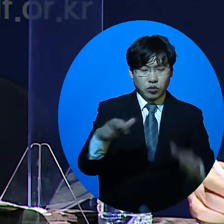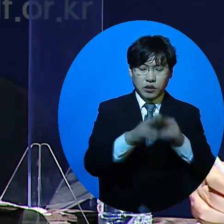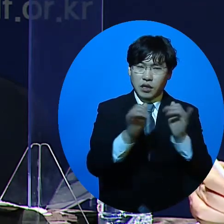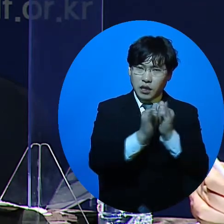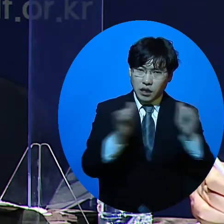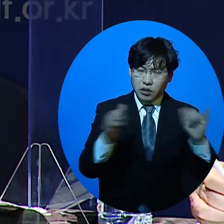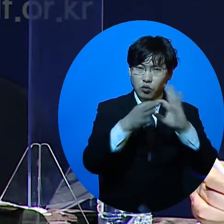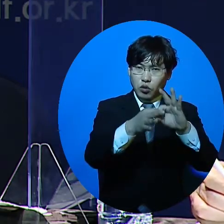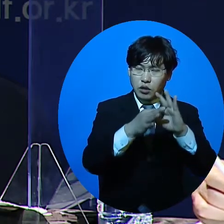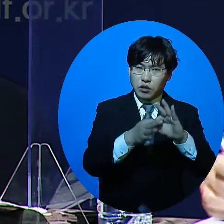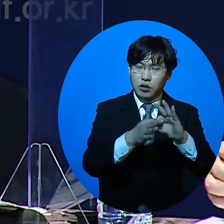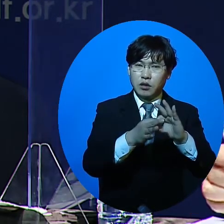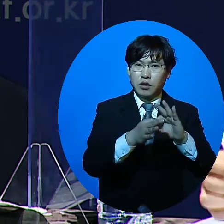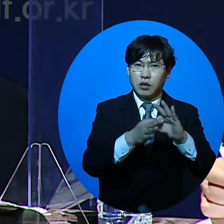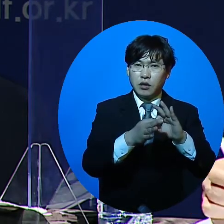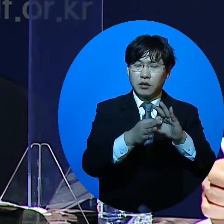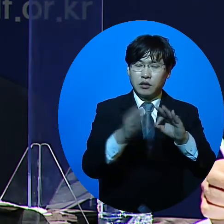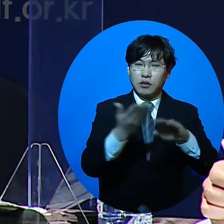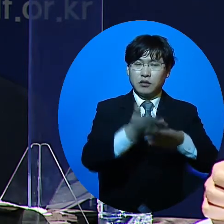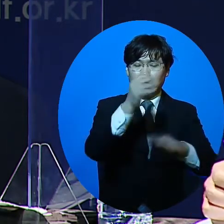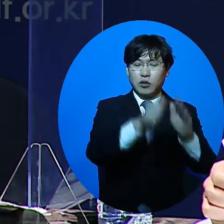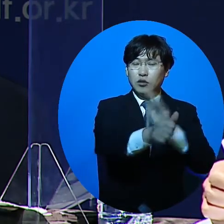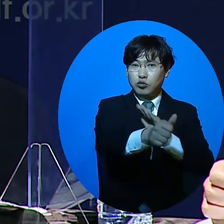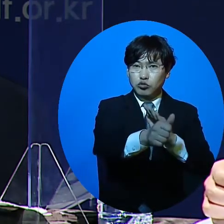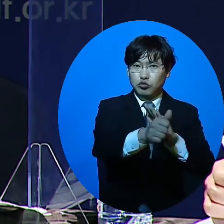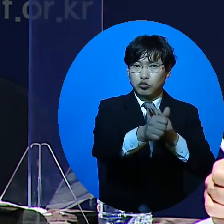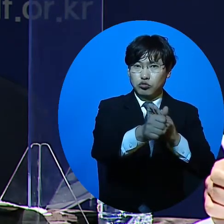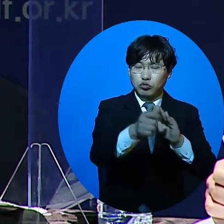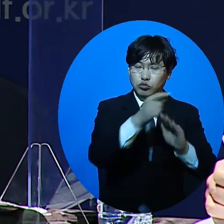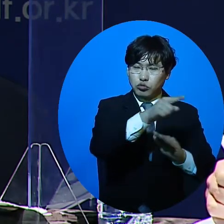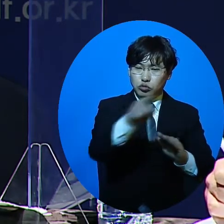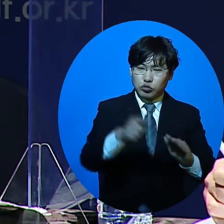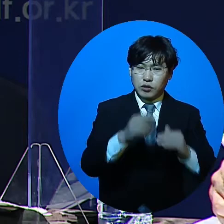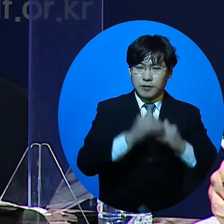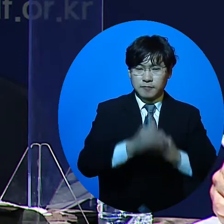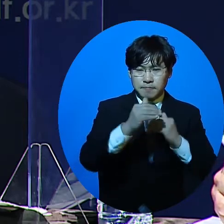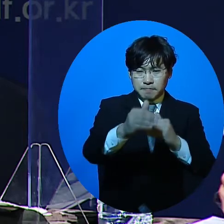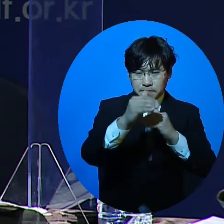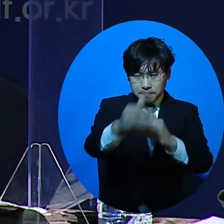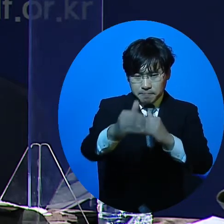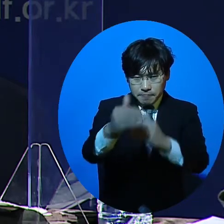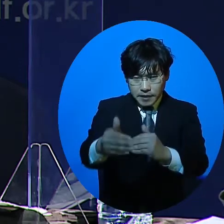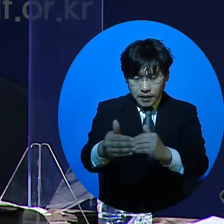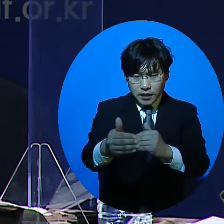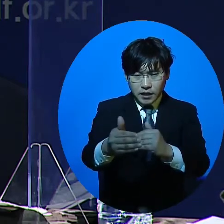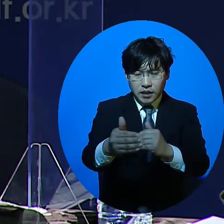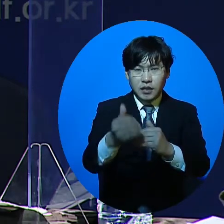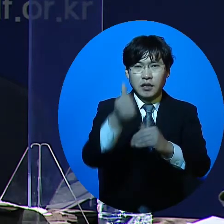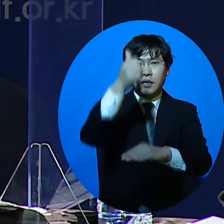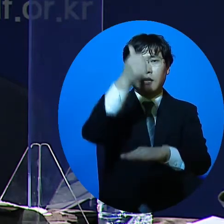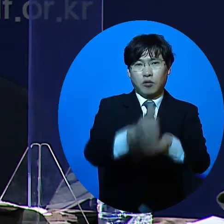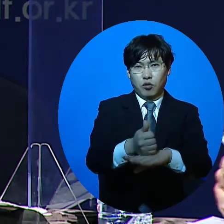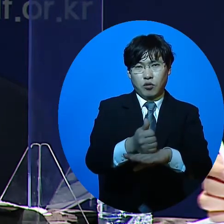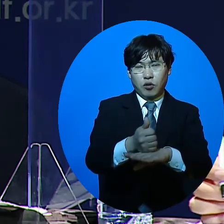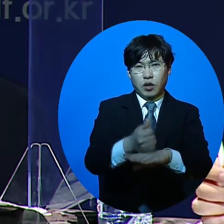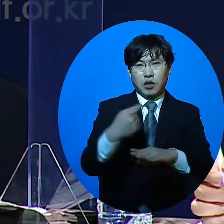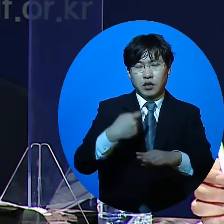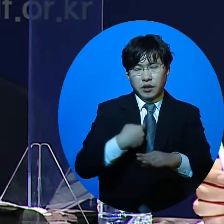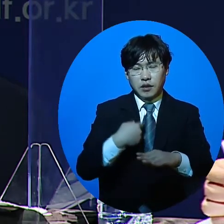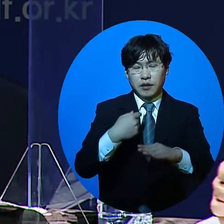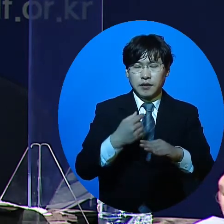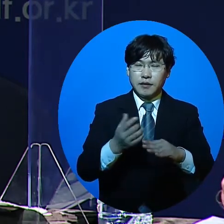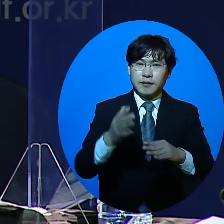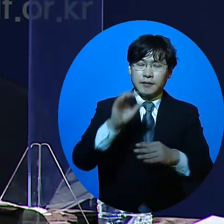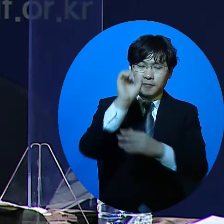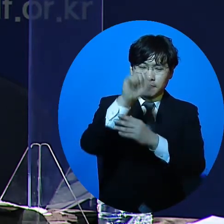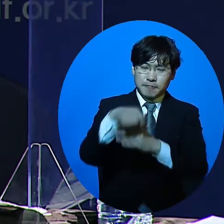체육 선배 선수들이 그 과정을 통과했습니다. 그러한 어떤